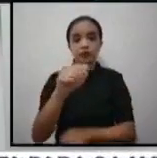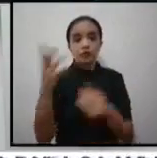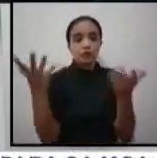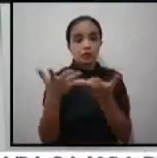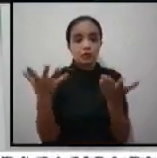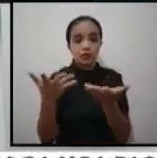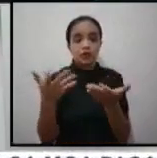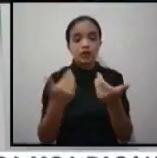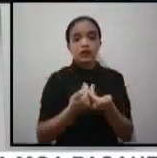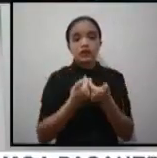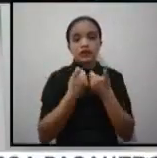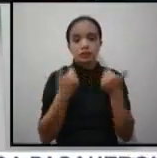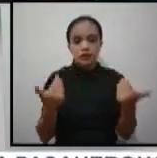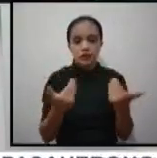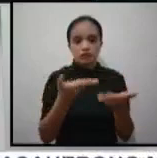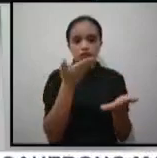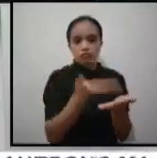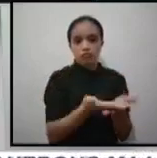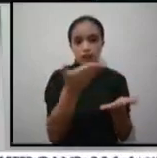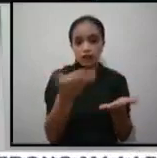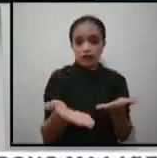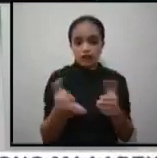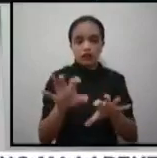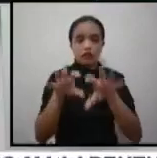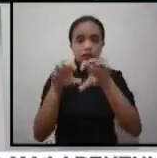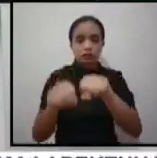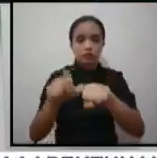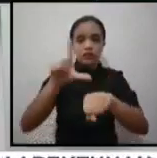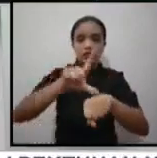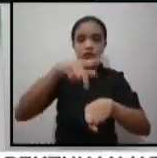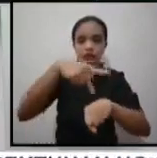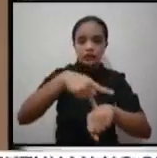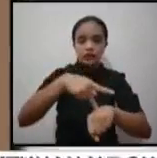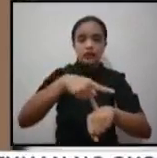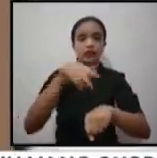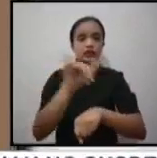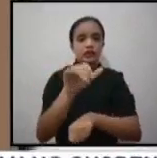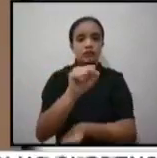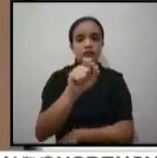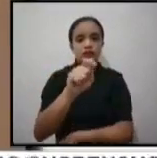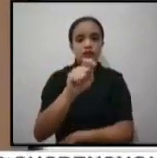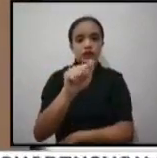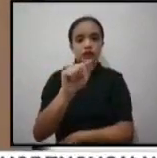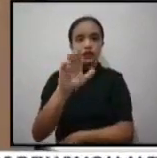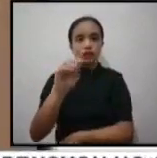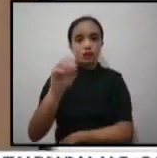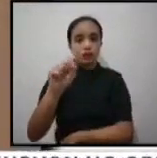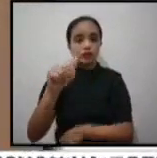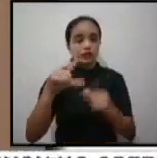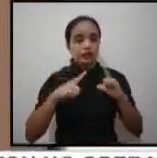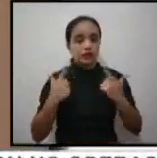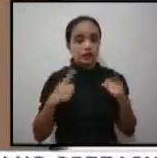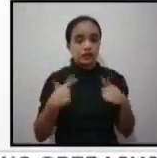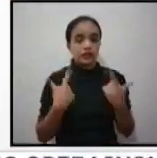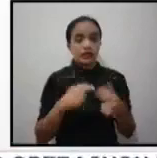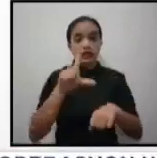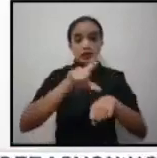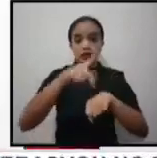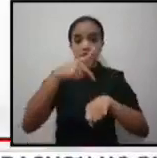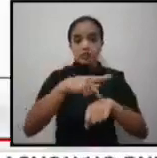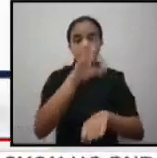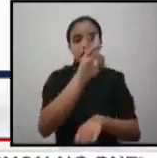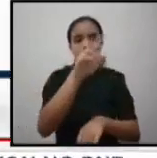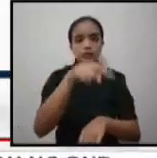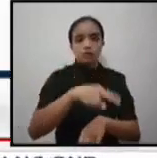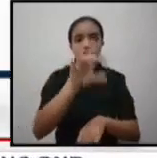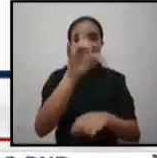bypass operation sa Las Piñas City at Santa Rosa, Laguna. Sa Las Piñas City, nasabat ang 6.8 milyon pesos na halaga ng umano'y